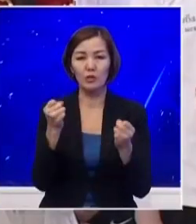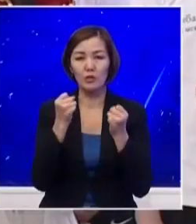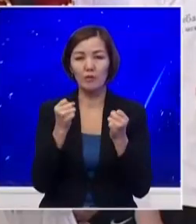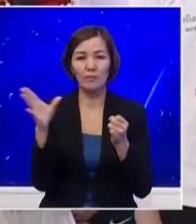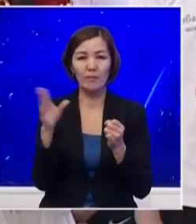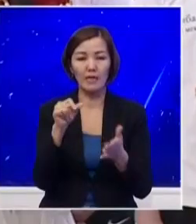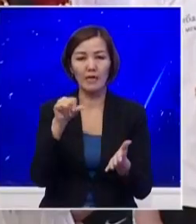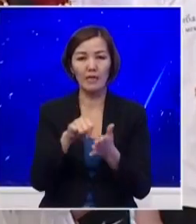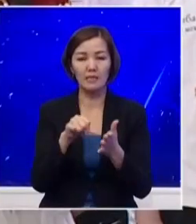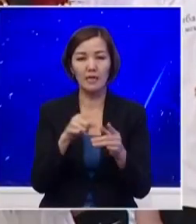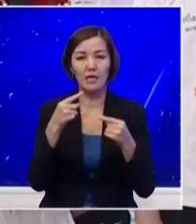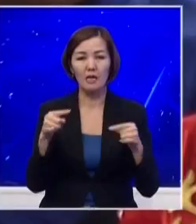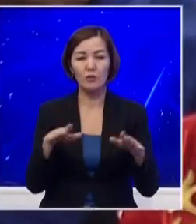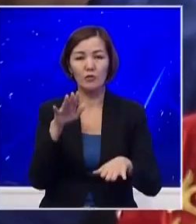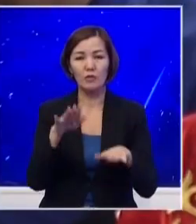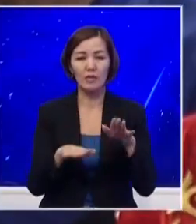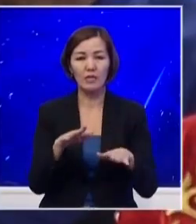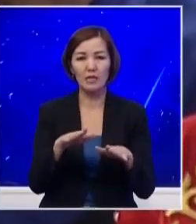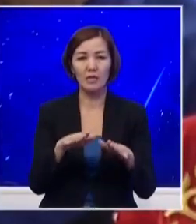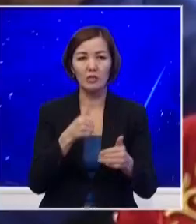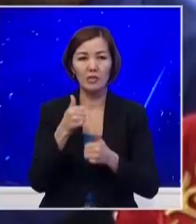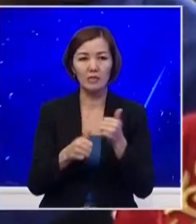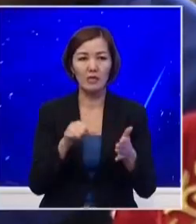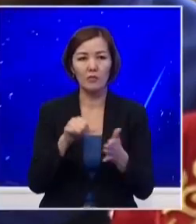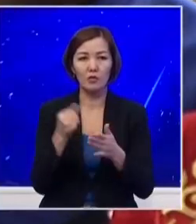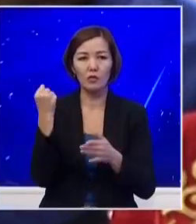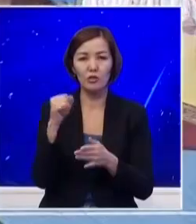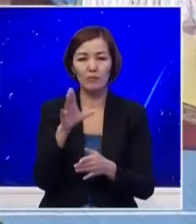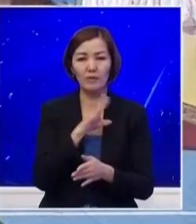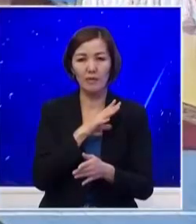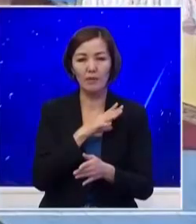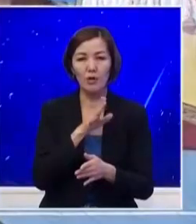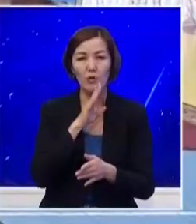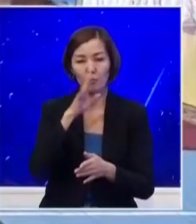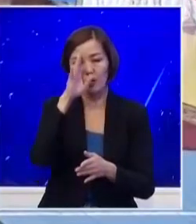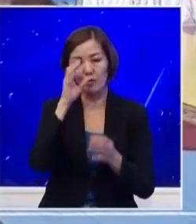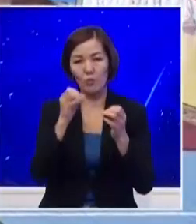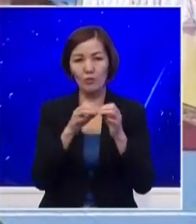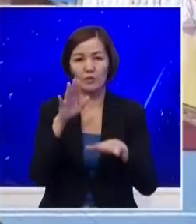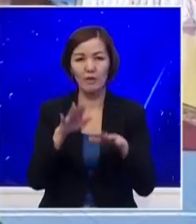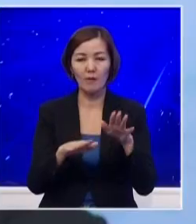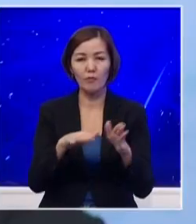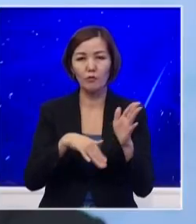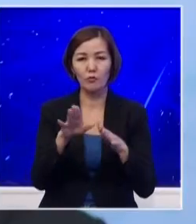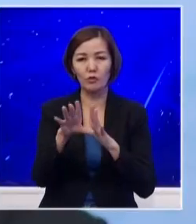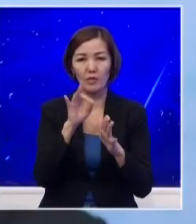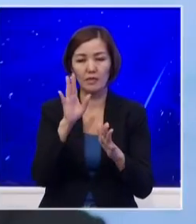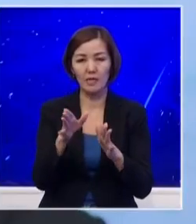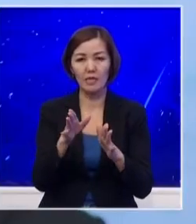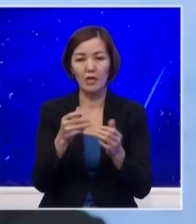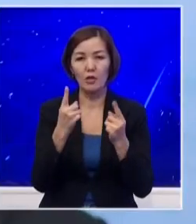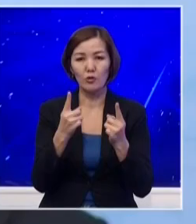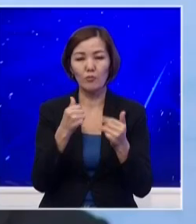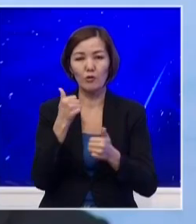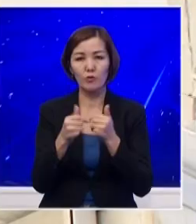жиналды. Қатарында түрлі деңгейде өткен жарыстардың жеңімпаздары мен жүлдегерлері бар. Жарыс барысында ұлдар мен қыздар 10 түрлі салмақ дәрежесі бойынша үздіктерін анықтайды. Дүбірлі доданың